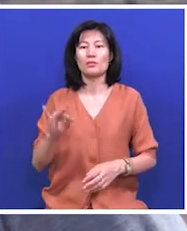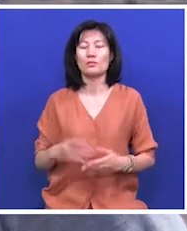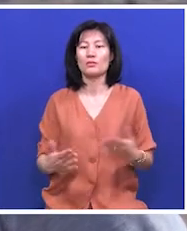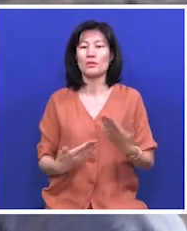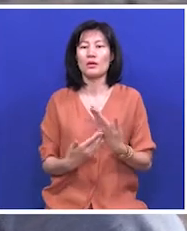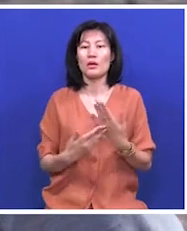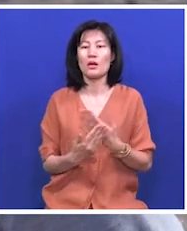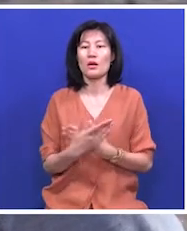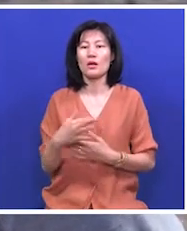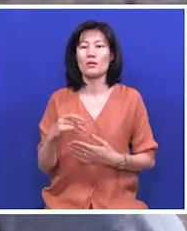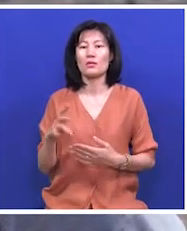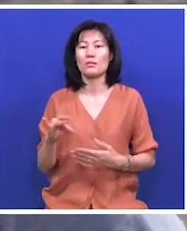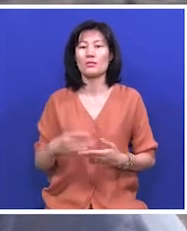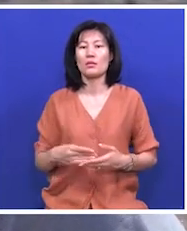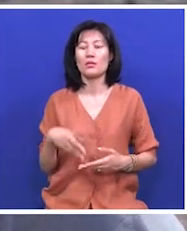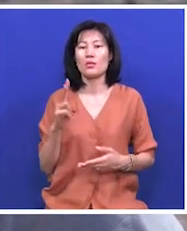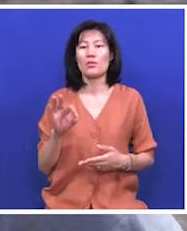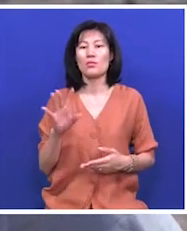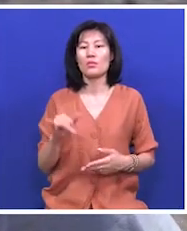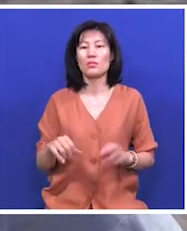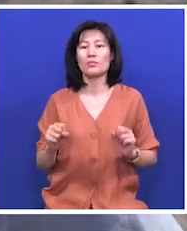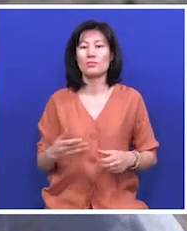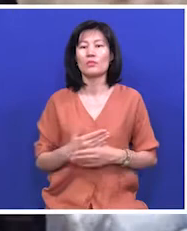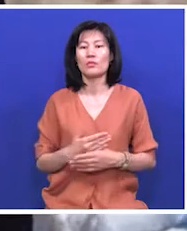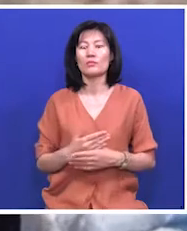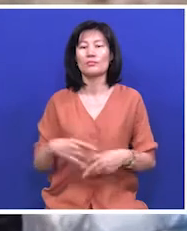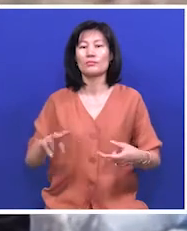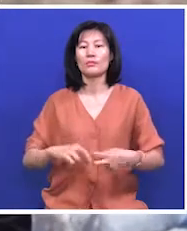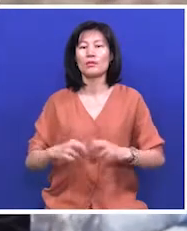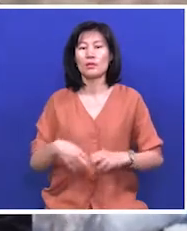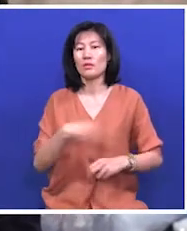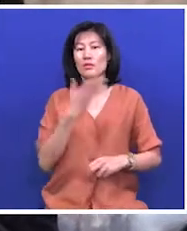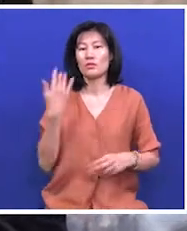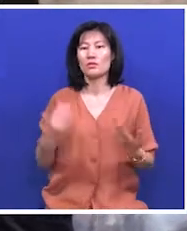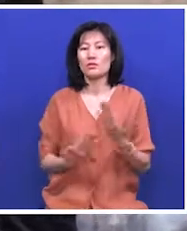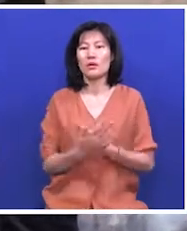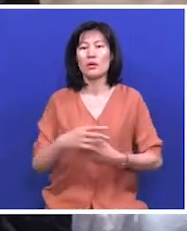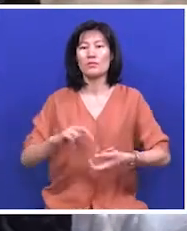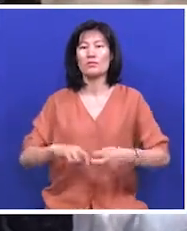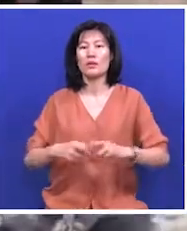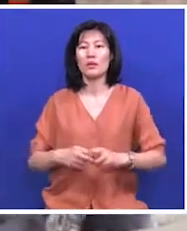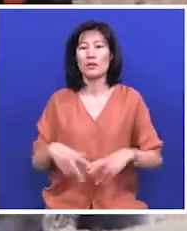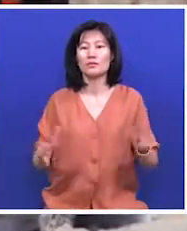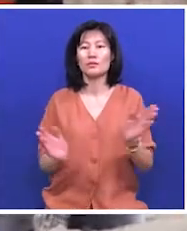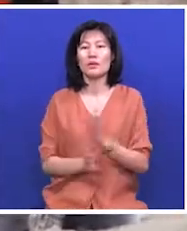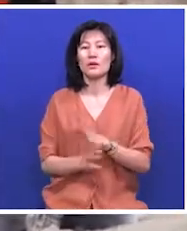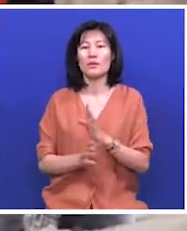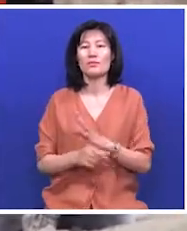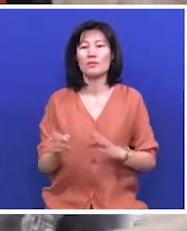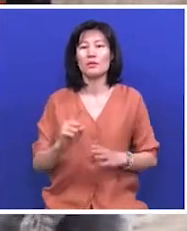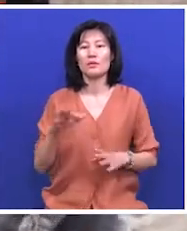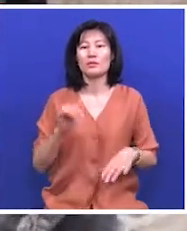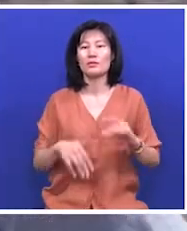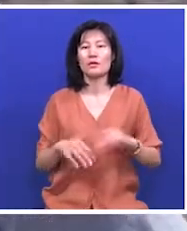Нұр Отанның жаңағы елбасымыздың Нұр Отанның қолдау қорымен ешқандай мәселе жоқ. Жаңағы мәселеміз сол табиғи,